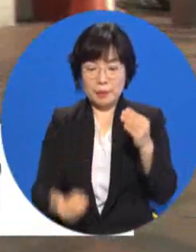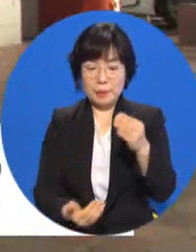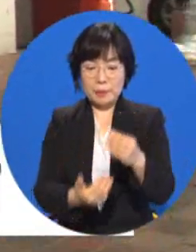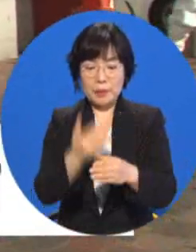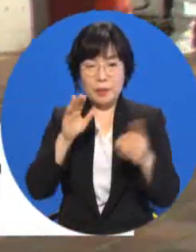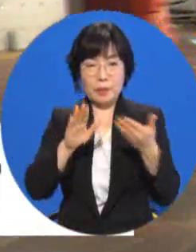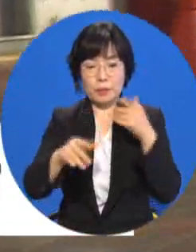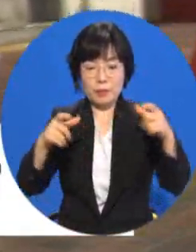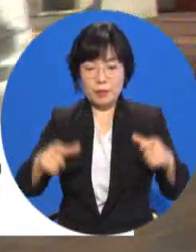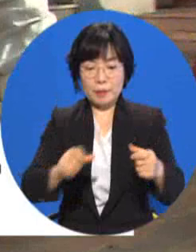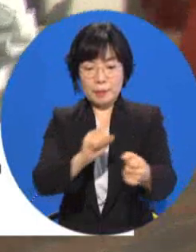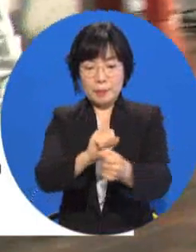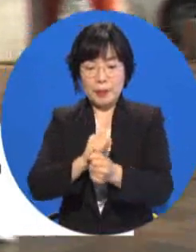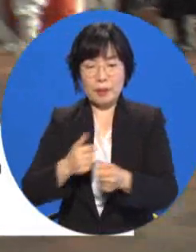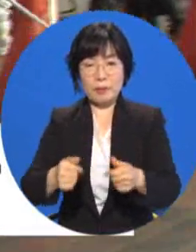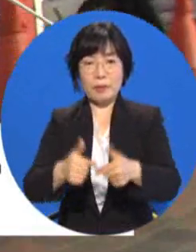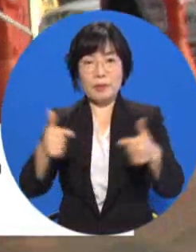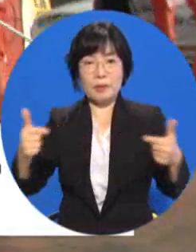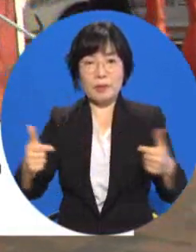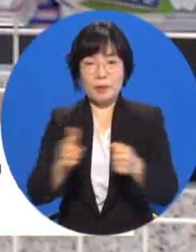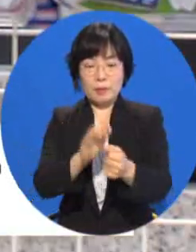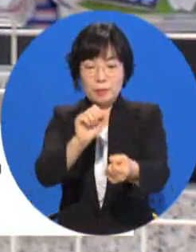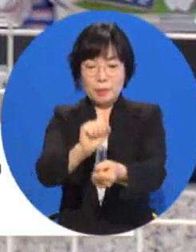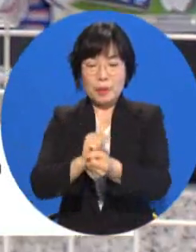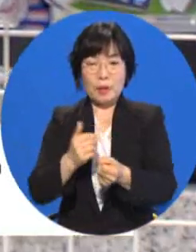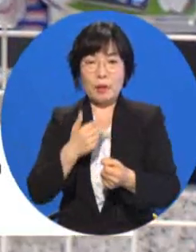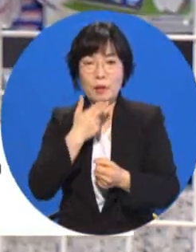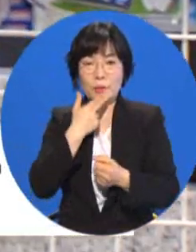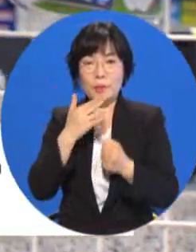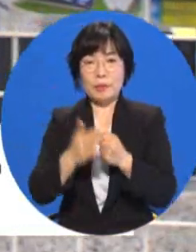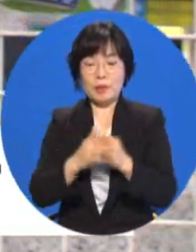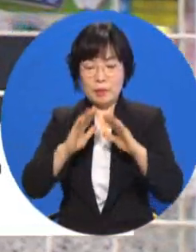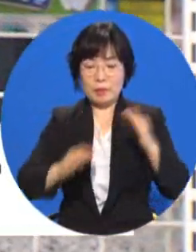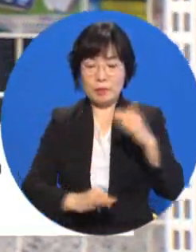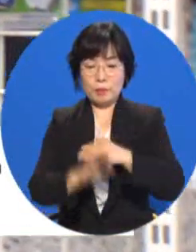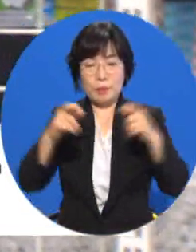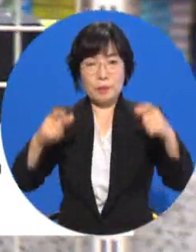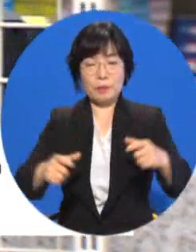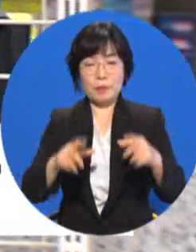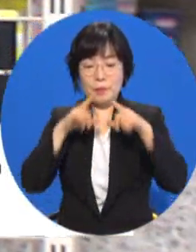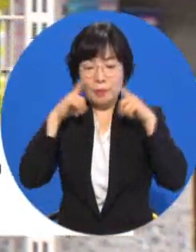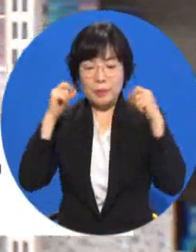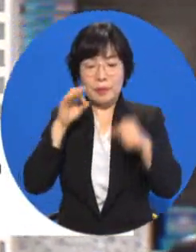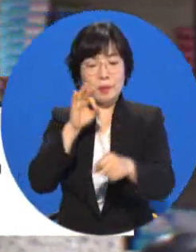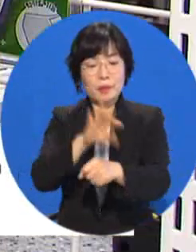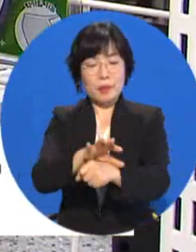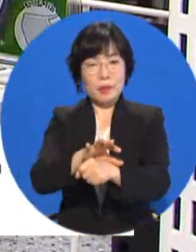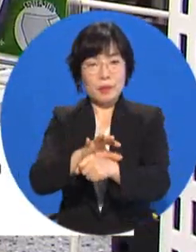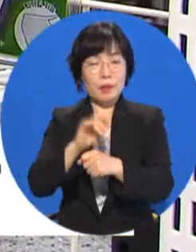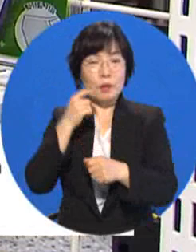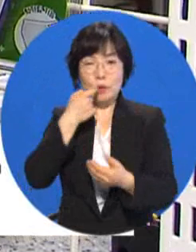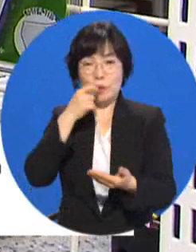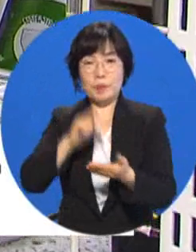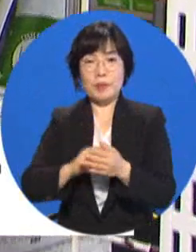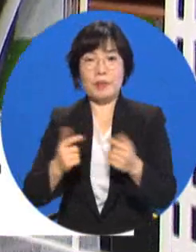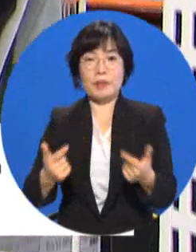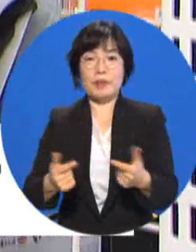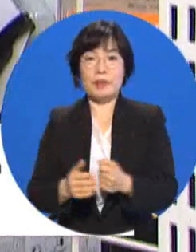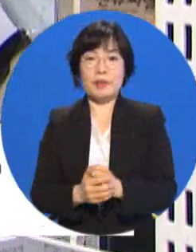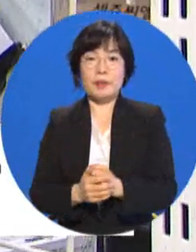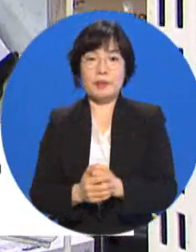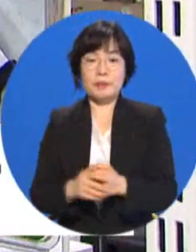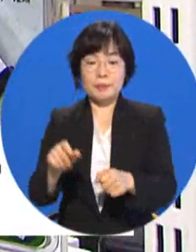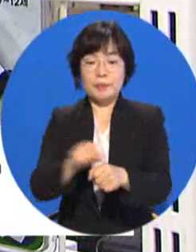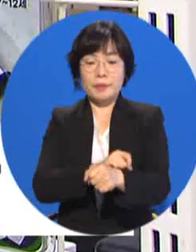이후 지역 감염이 급증하자 확진자가 없는 전남 동부권에서도 마스크 구하기가 하늘의 별따기가 됐습니다.